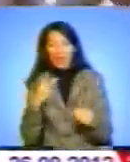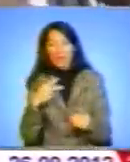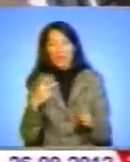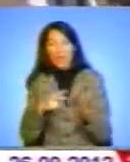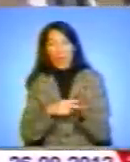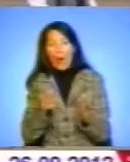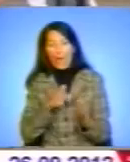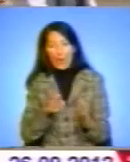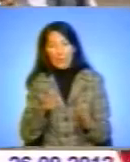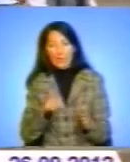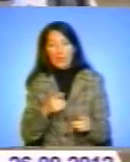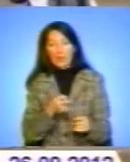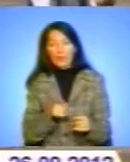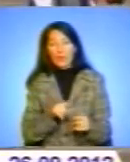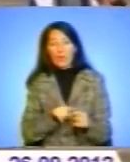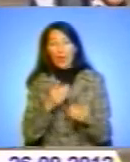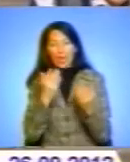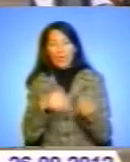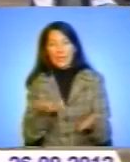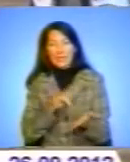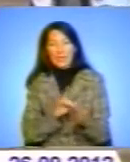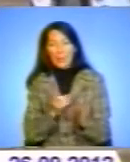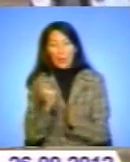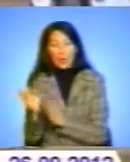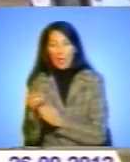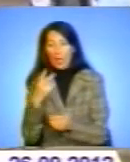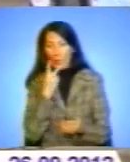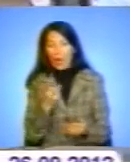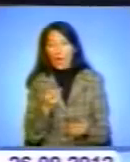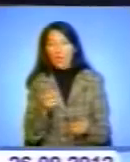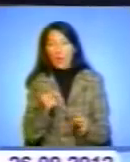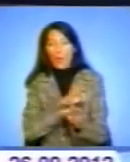дітей репрезентуватиме проєкт «Бібліотека просто неба».